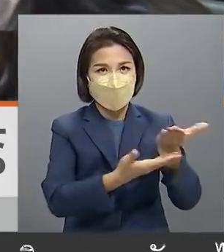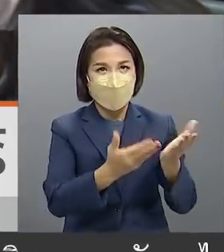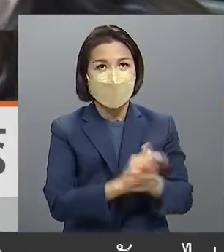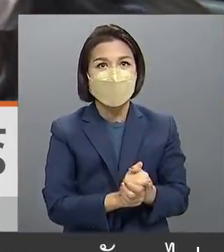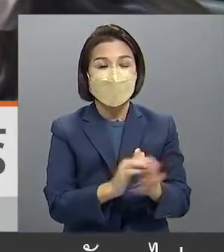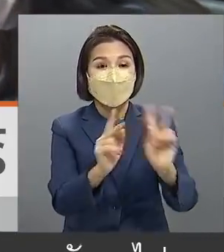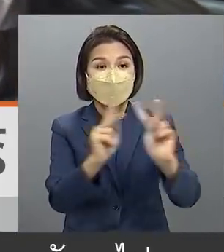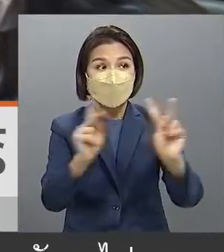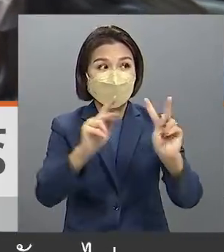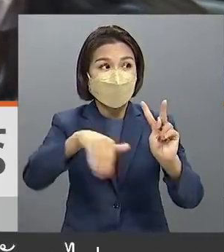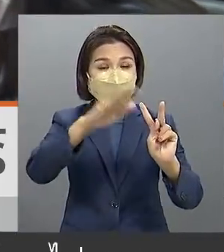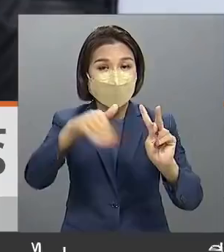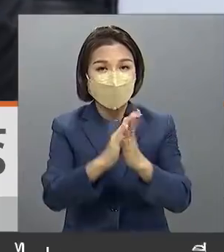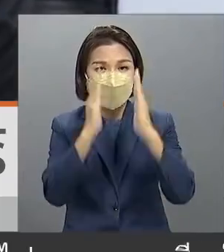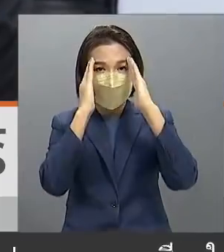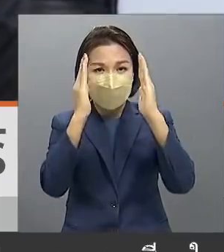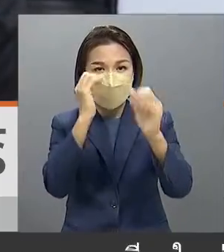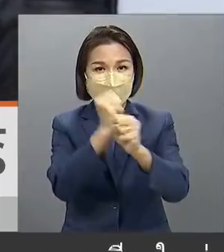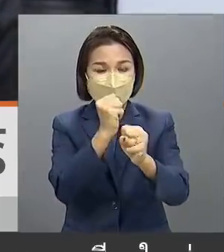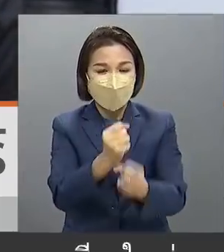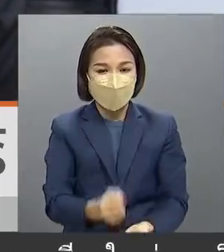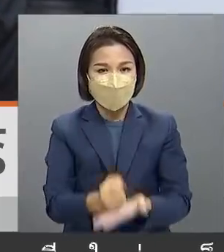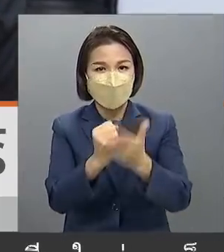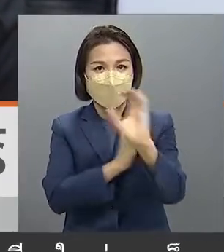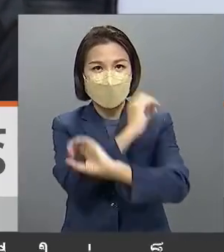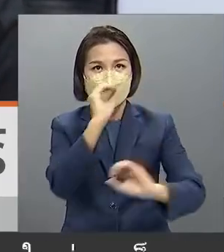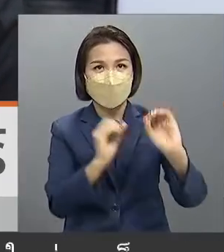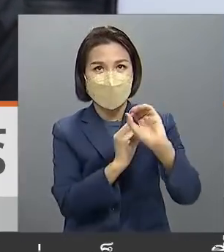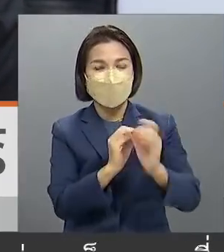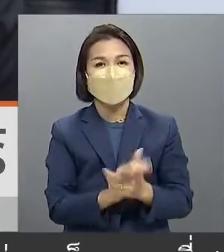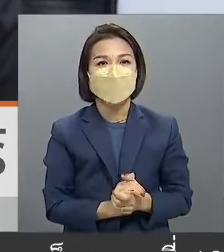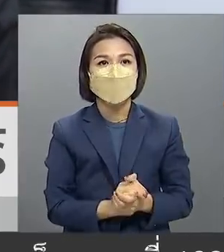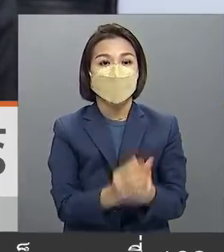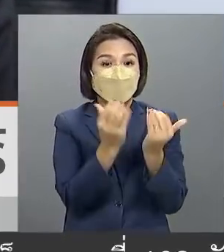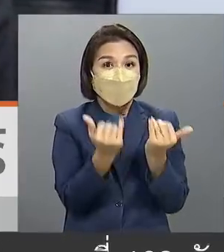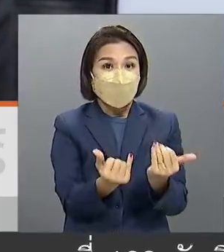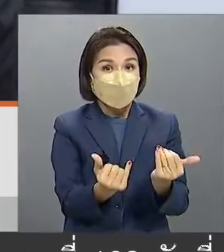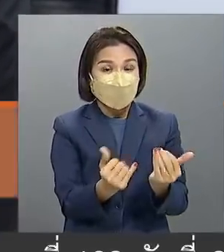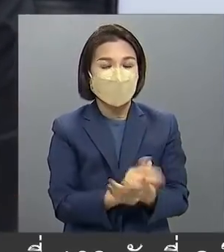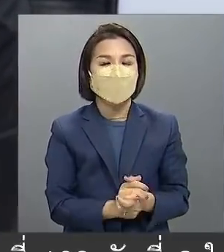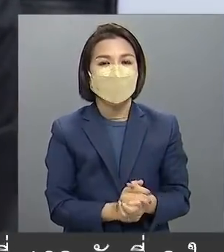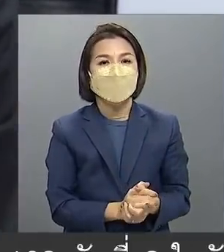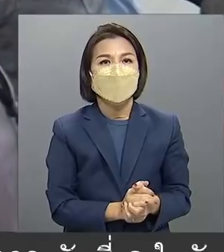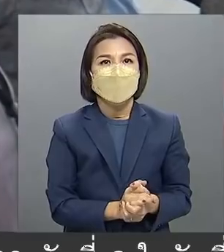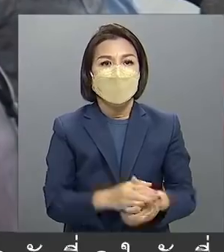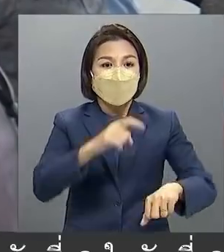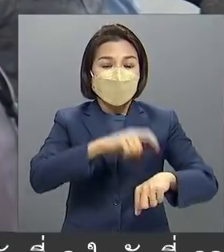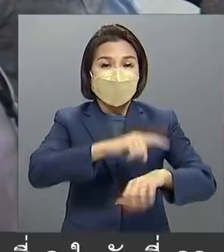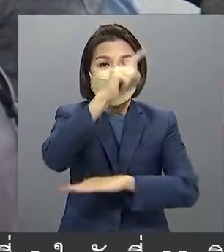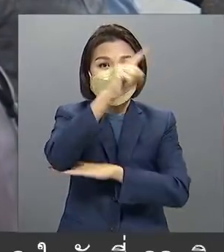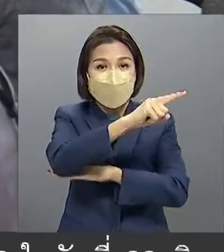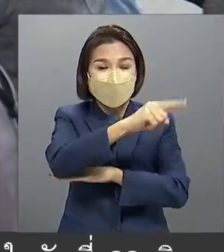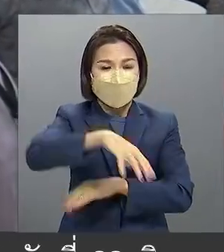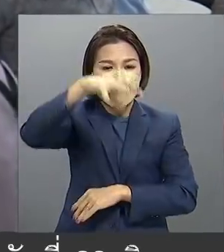งมั่นทำงานเพื่อให้เกิดความปลอดภัยนะคะซึ่งในวันนี้เวลา 13:00 นค่ะกรมควบคุมโรคเตรียมแถลงข่าวใน